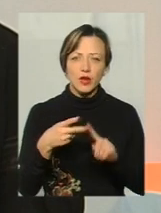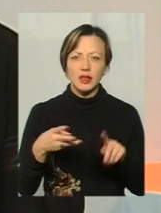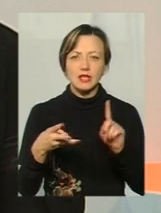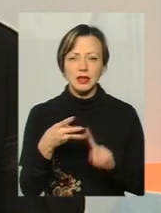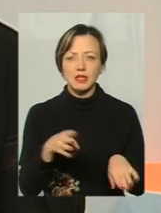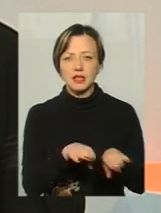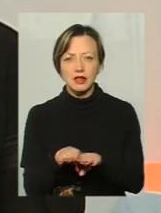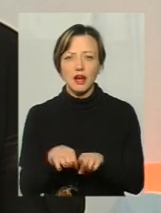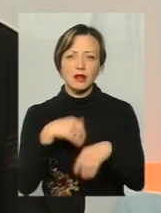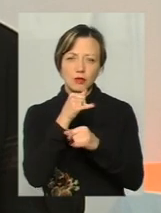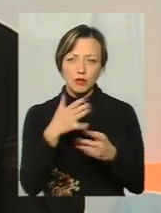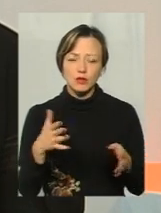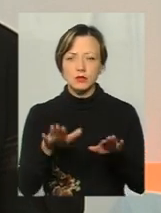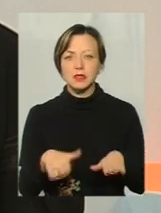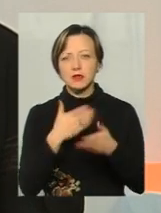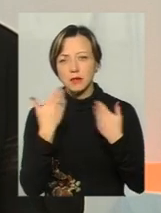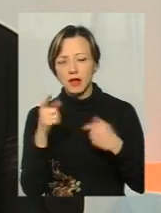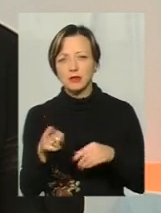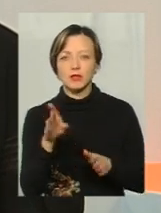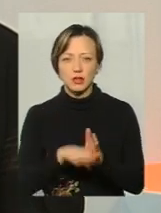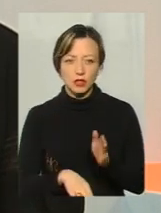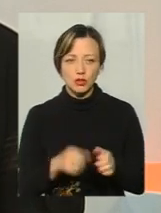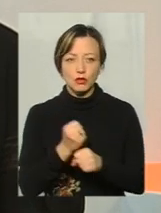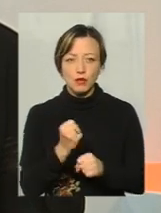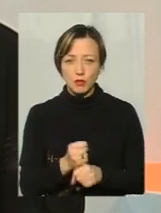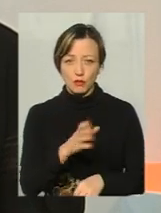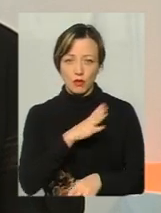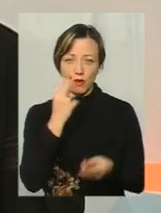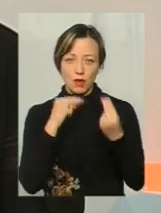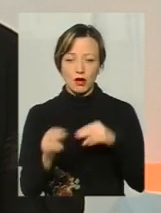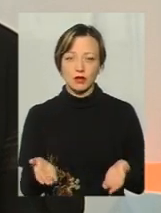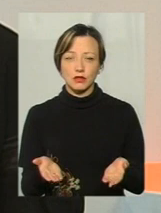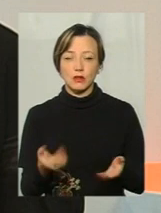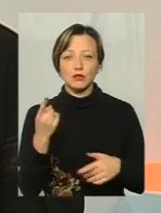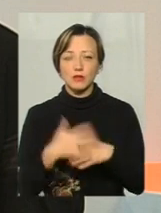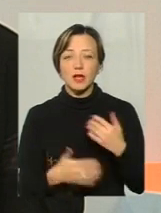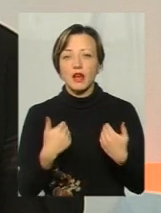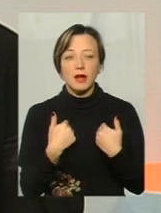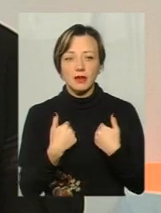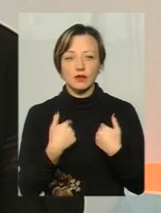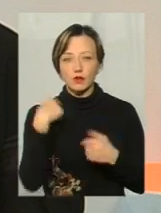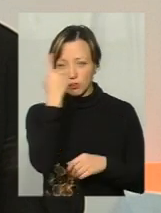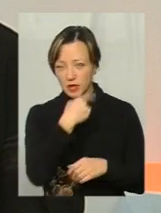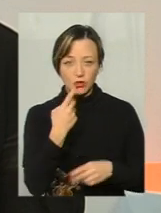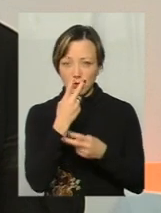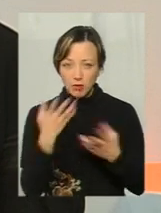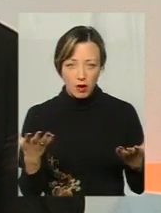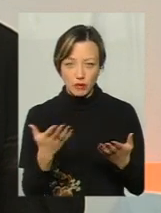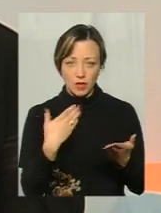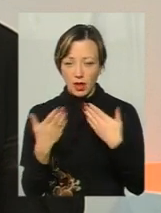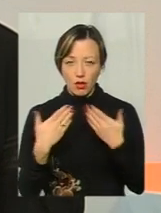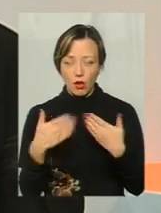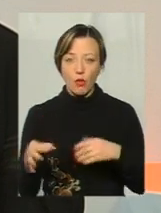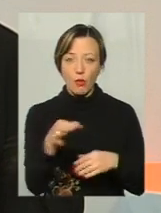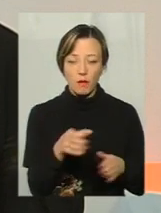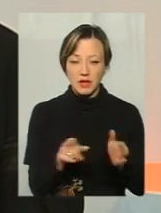третинний рівень, а не можемо, а там місця нема, там буде ще гірше. Так зробіть, щоб було краще. Ну, розумієте, якщо я особисто не бачу діалогу